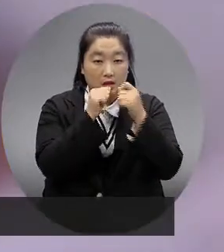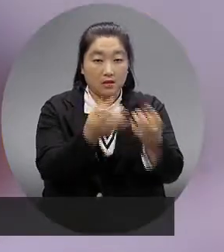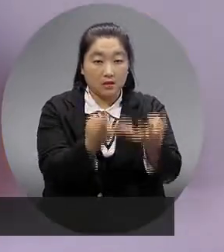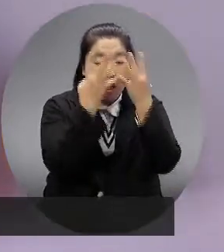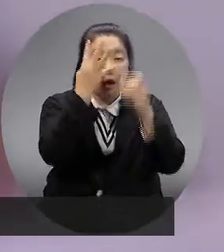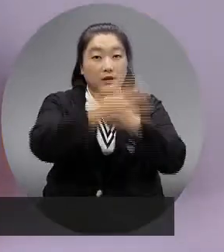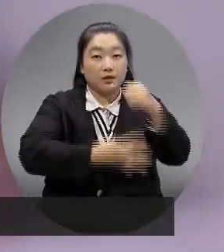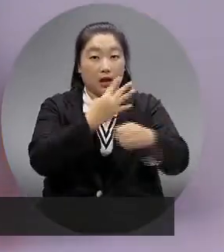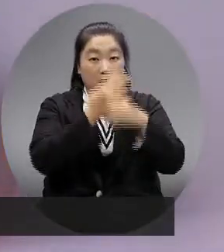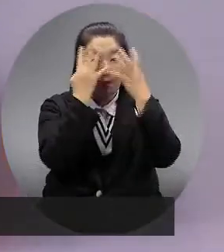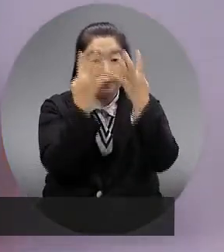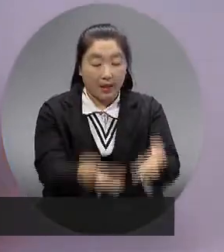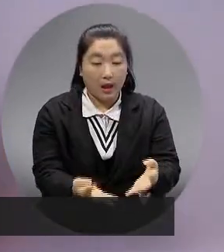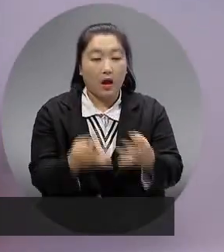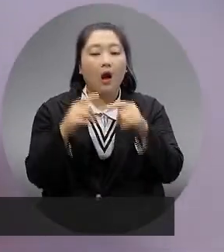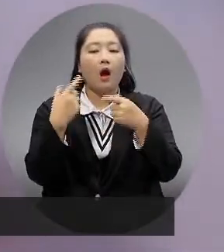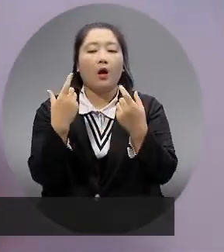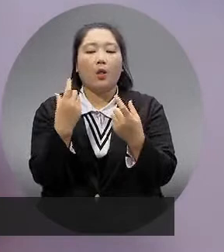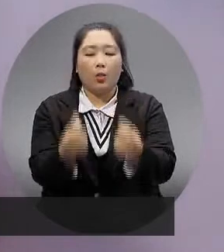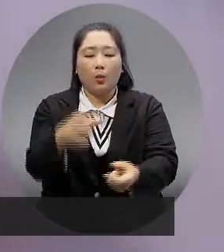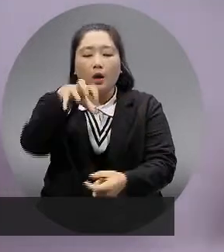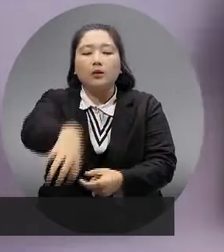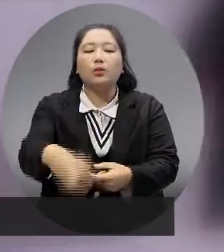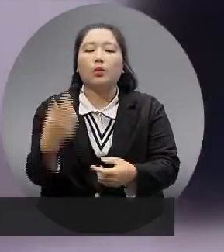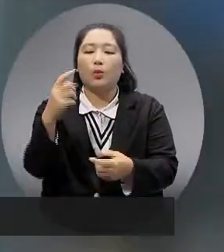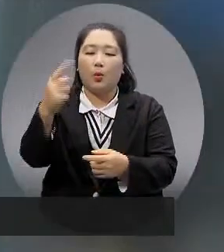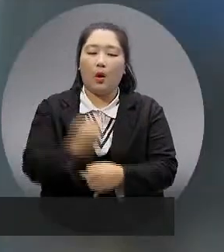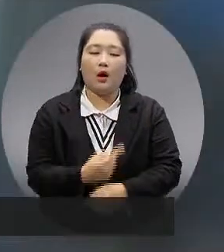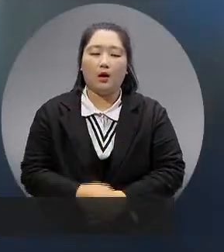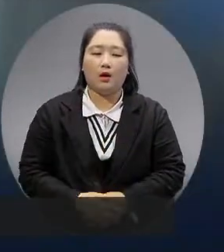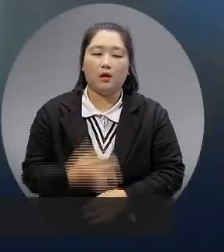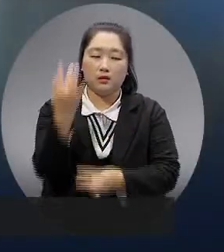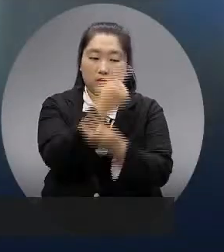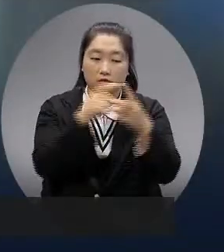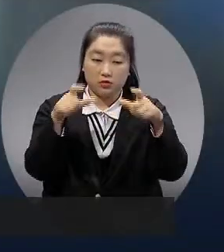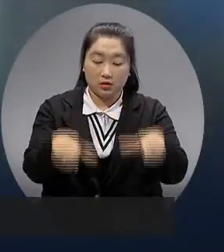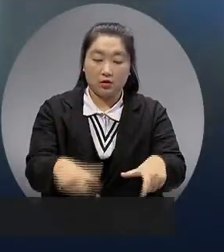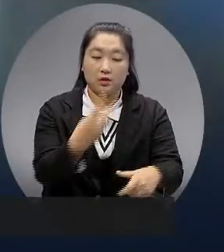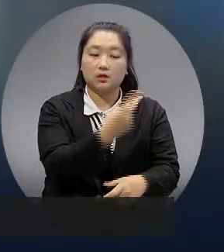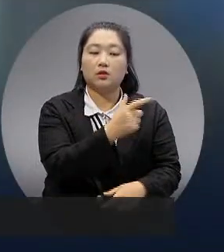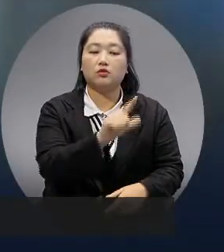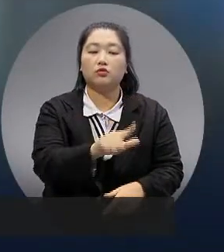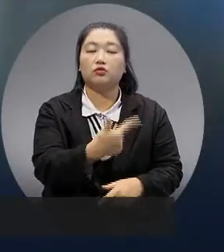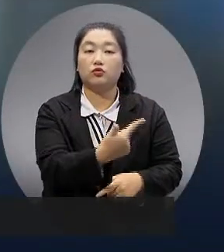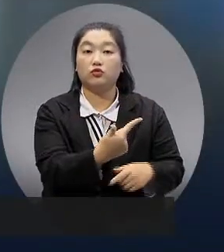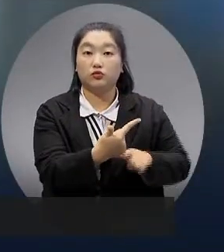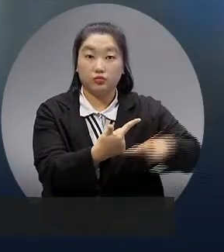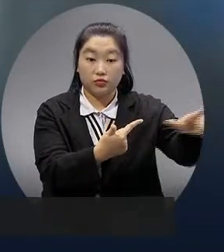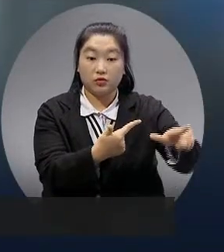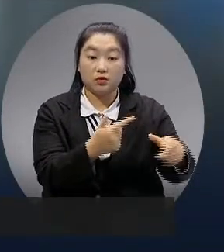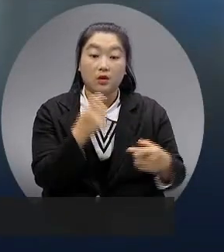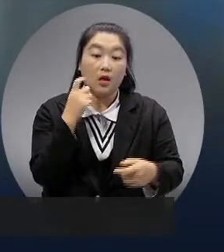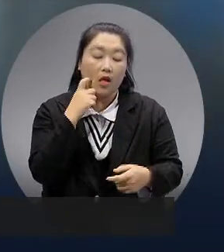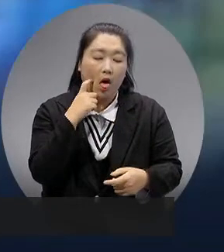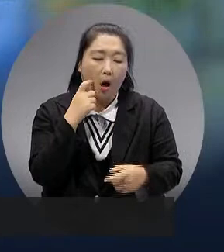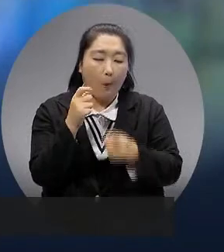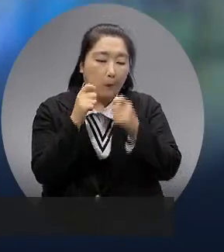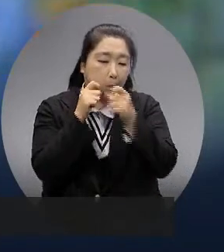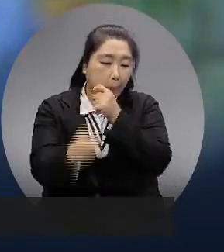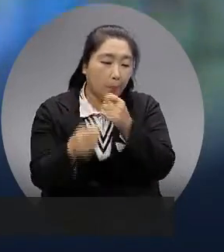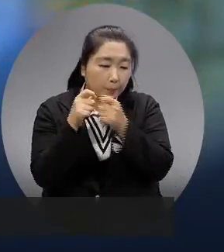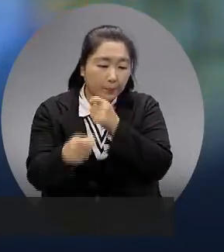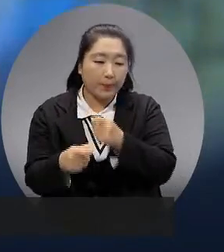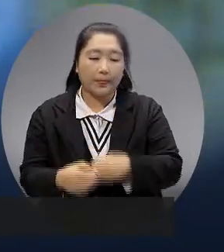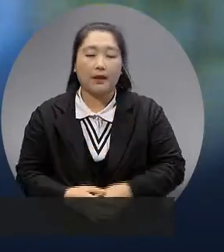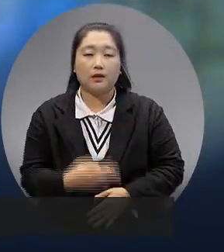같은 수법으로 다시 나타났습니다. 청주 지역에서는 2006년부터 이런 신분을 사칭한 사기 행위를 한 것으로 알고